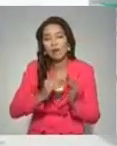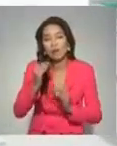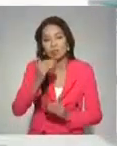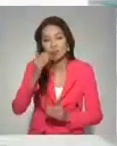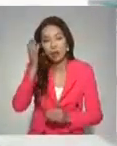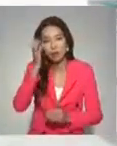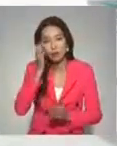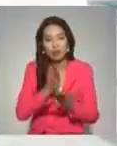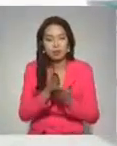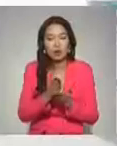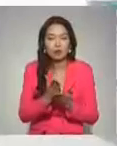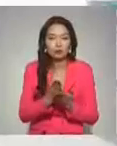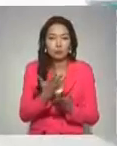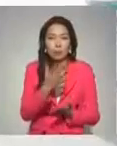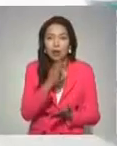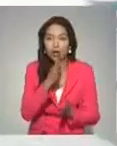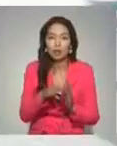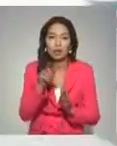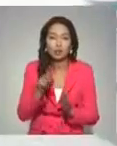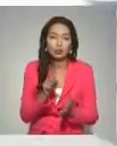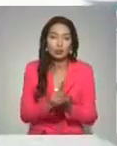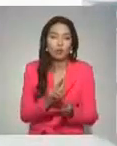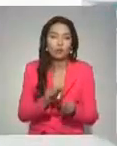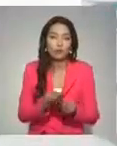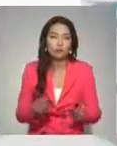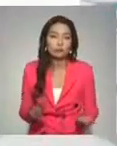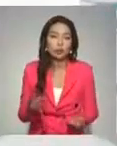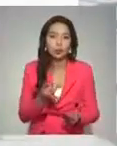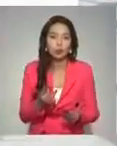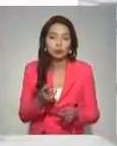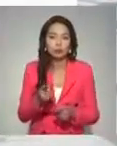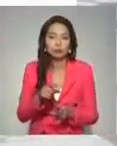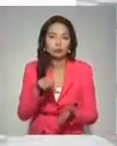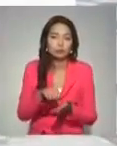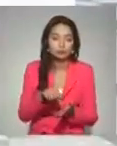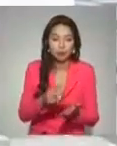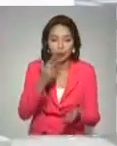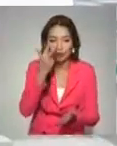Кандидат также должен постоянно проживать в регионе, от которого баллотируется, как минимум 3 года.